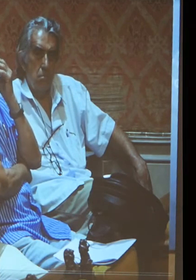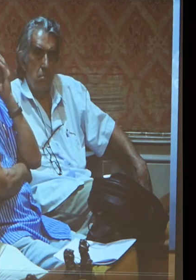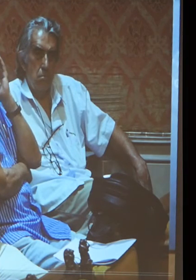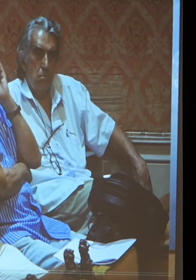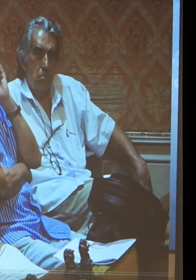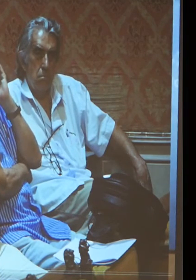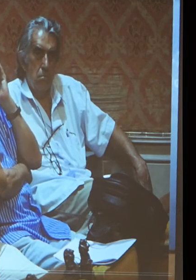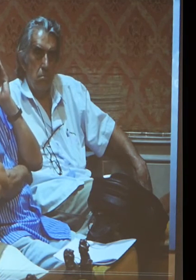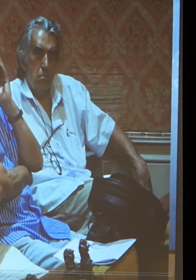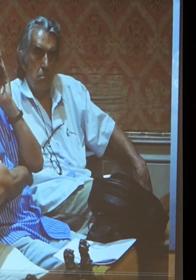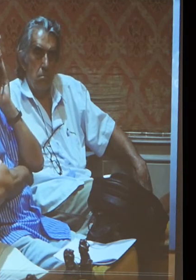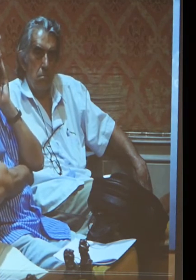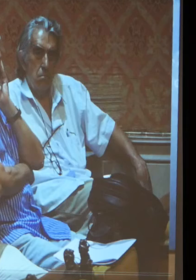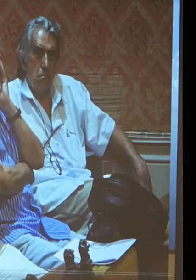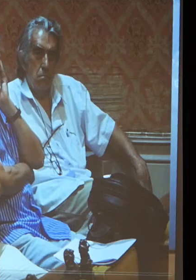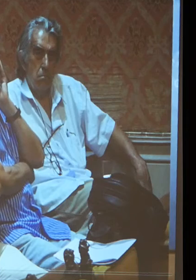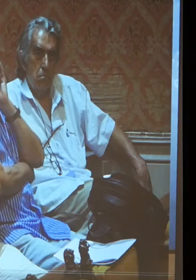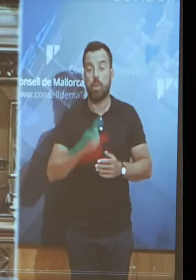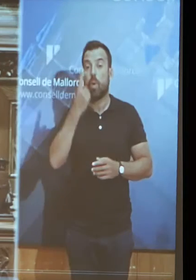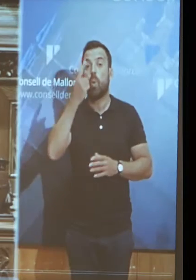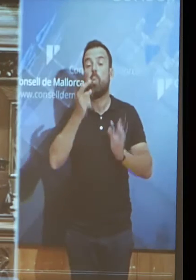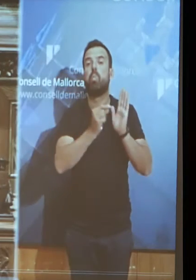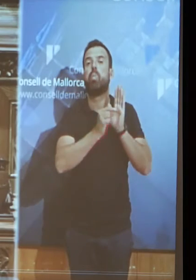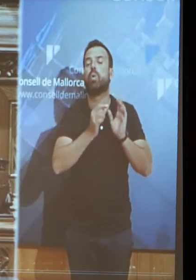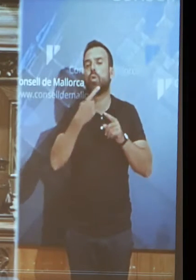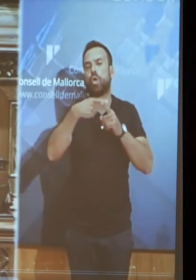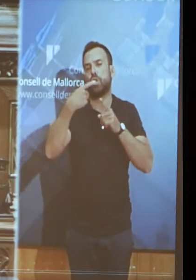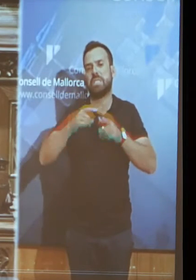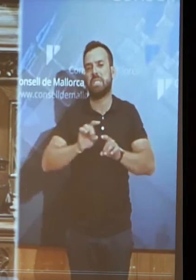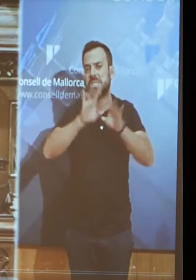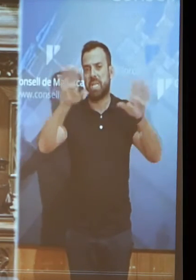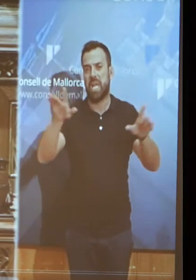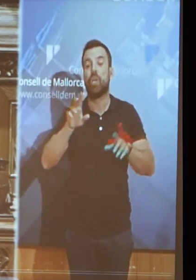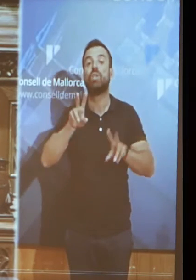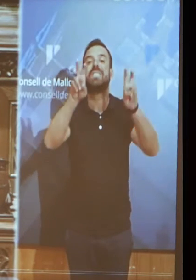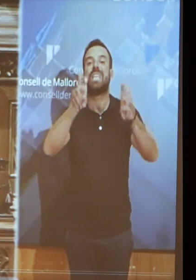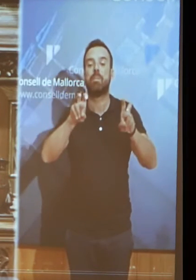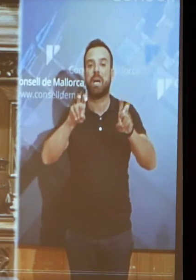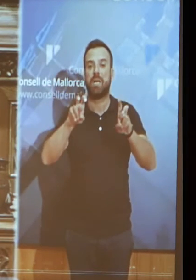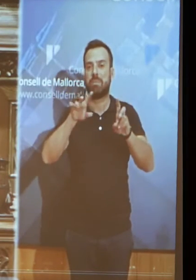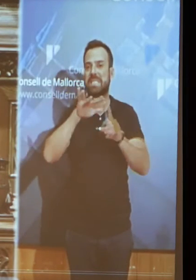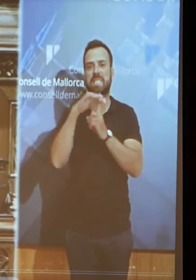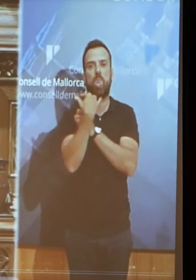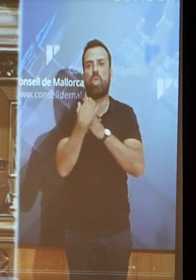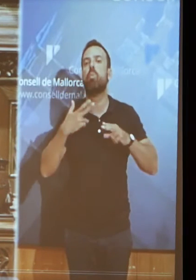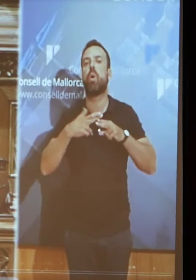vegin. Perquè el punt clau de tot això és el context polític que mai es parla.